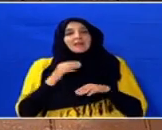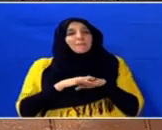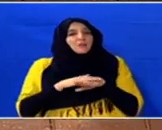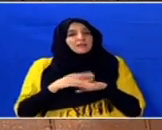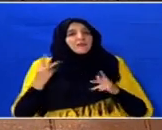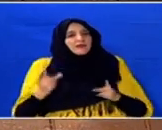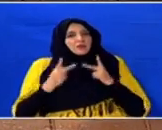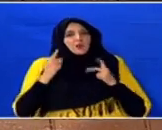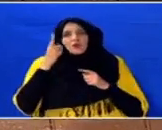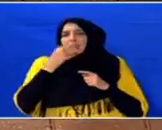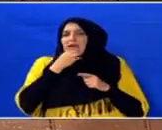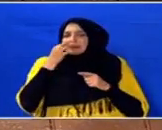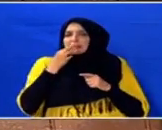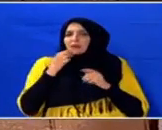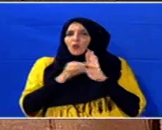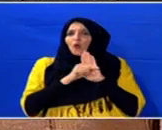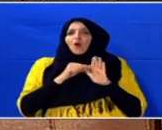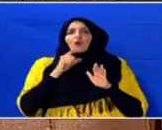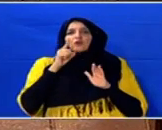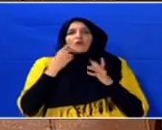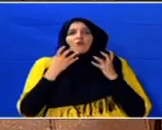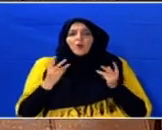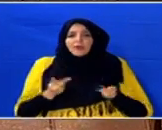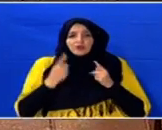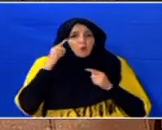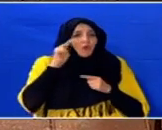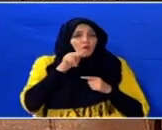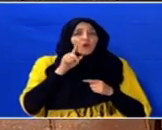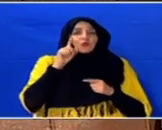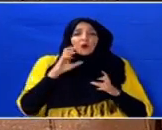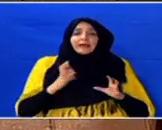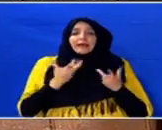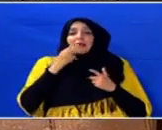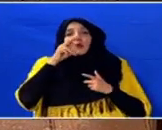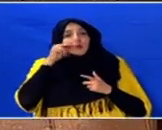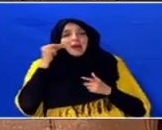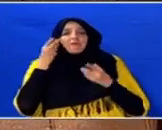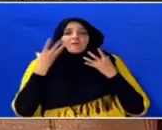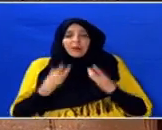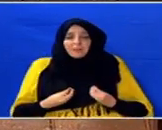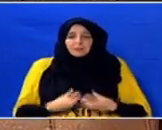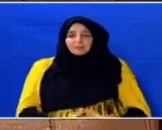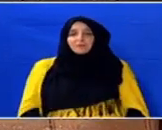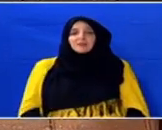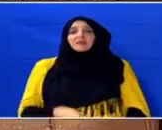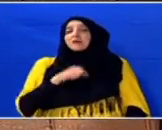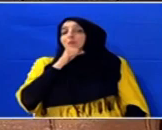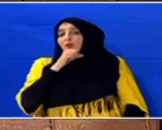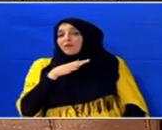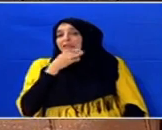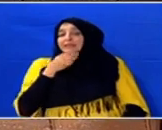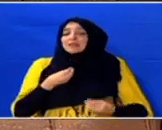عنكم وخلق الإنسان ضعيفا، ولحديث النبي صلى الله عليه وسلم يسروا ولا